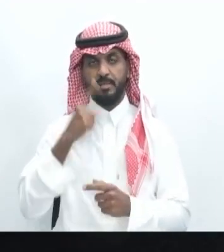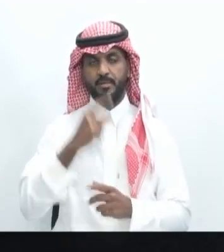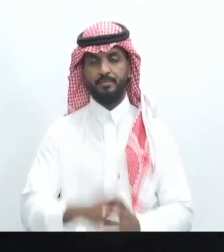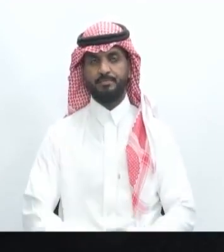الله